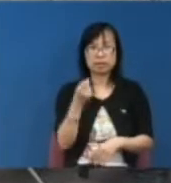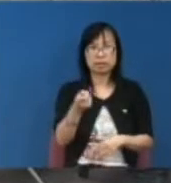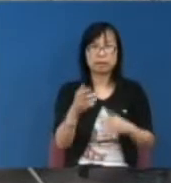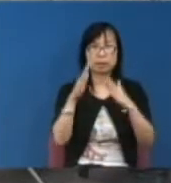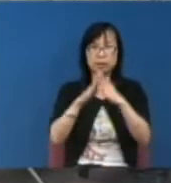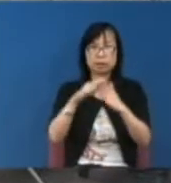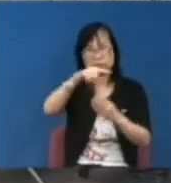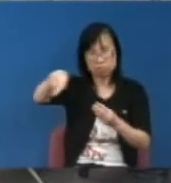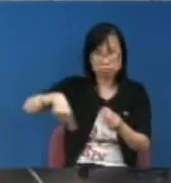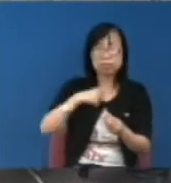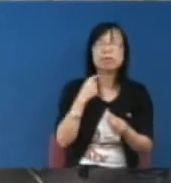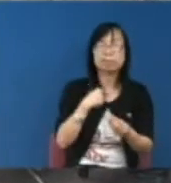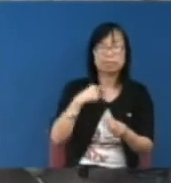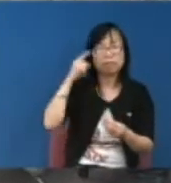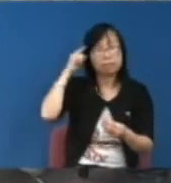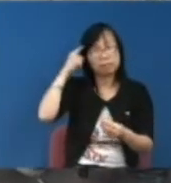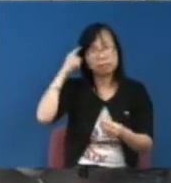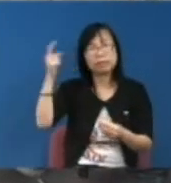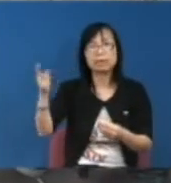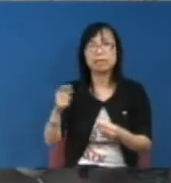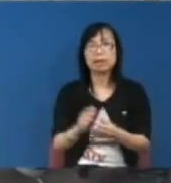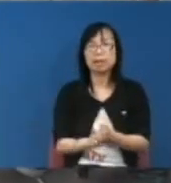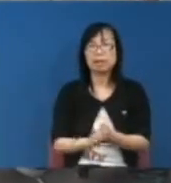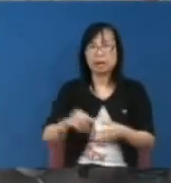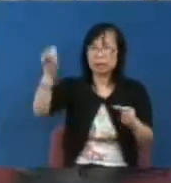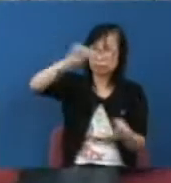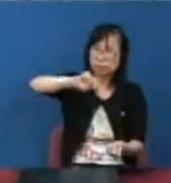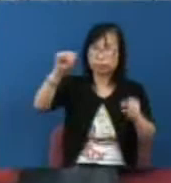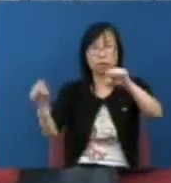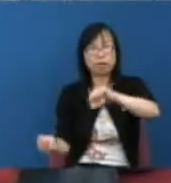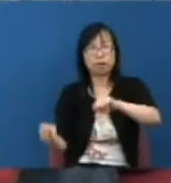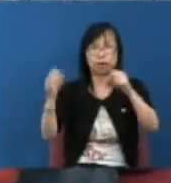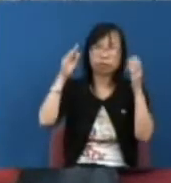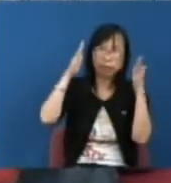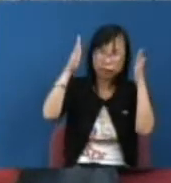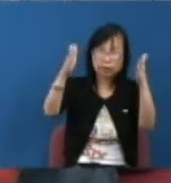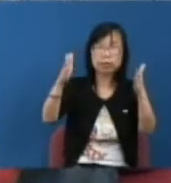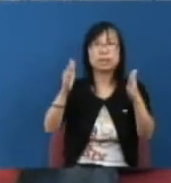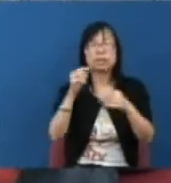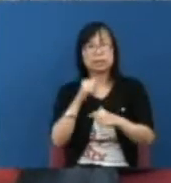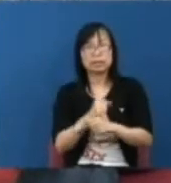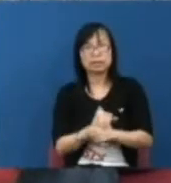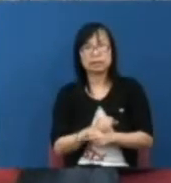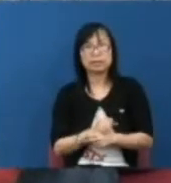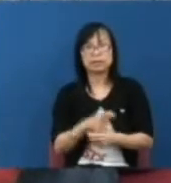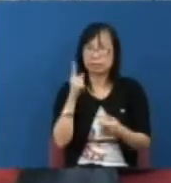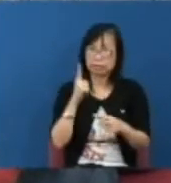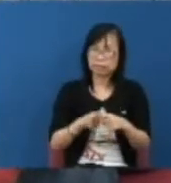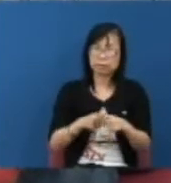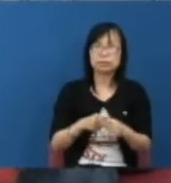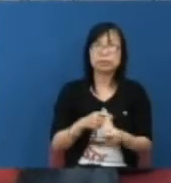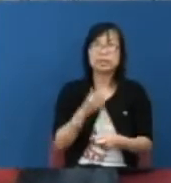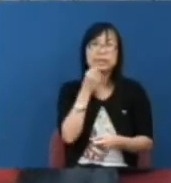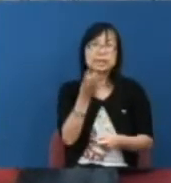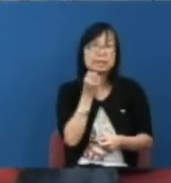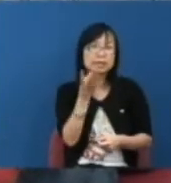可以諗嘅嘢嚟㗎嘛。 係啦，係啦。咁喺一個科學。嘅角度去做好一啲即係我哋一啲實質嘅一啲建